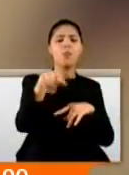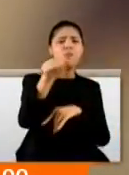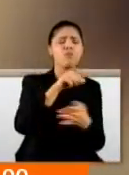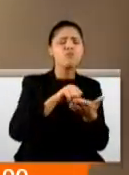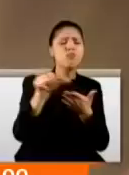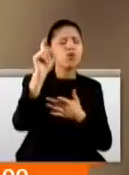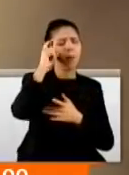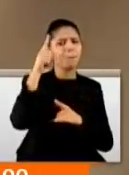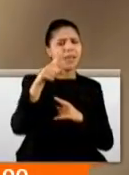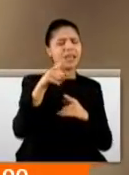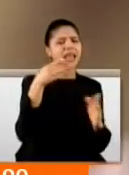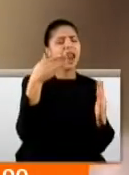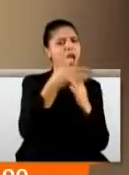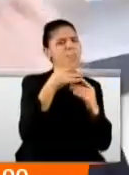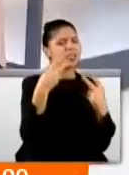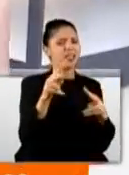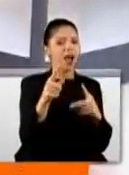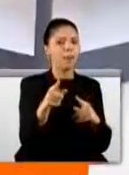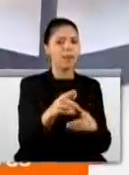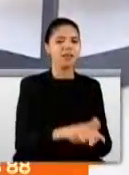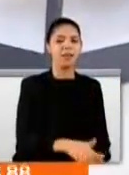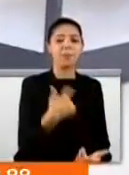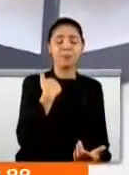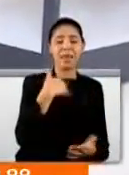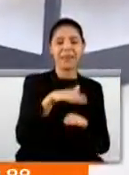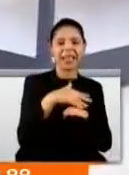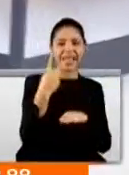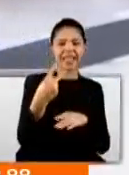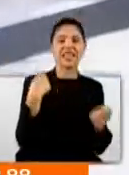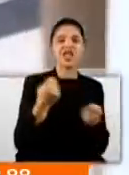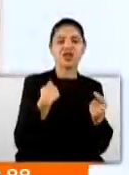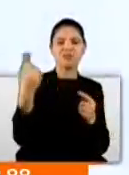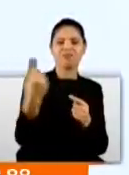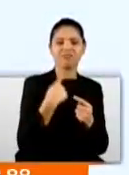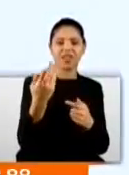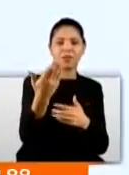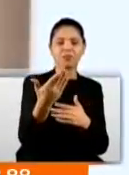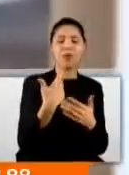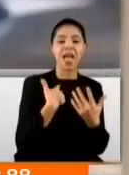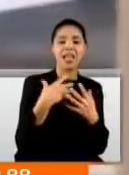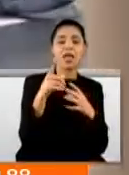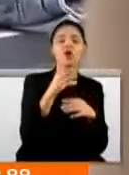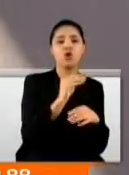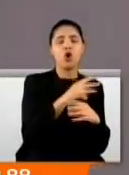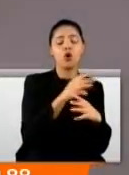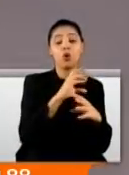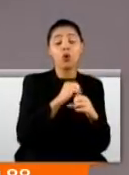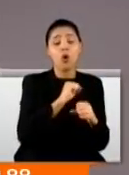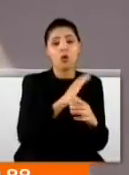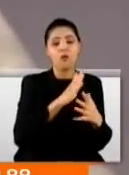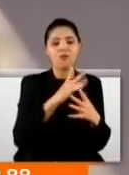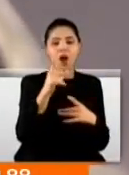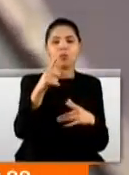verdiği bütün bilgileri bulan kişi görecektir lokum Benim kedim işe getiriyorum karosta işlendiği içinde üstten çok yorulacak